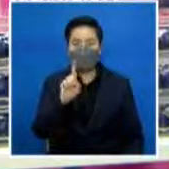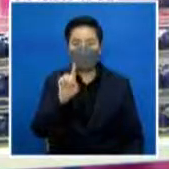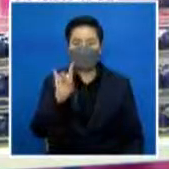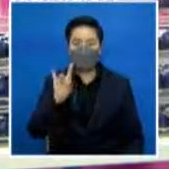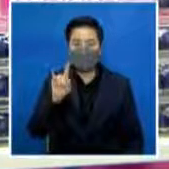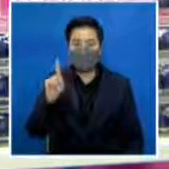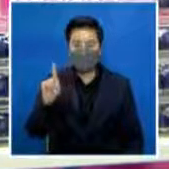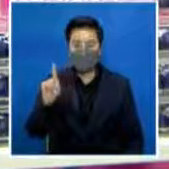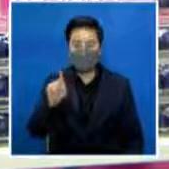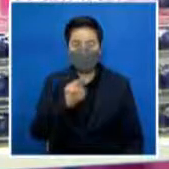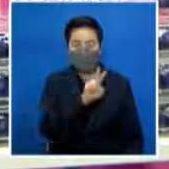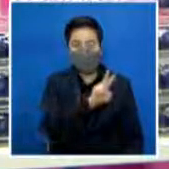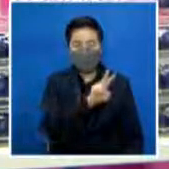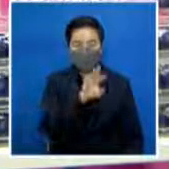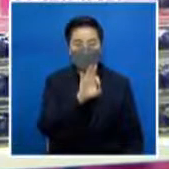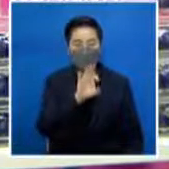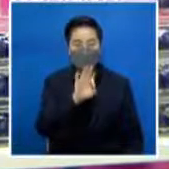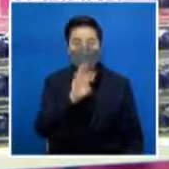2996181